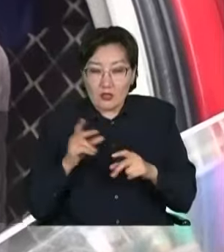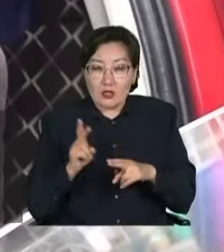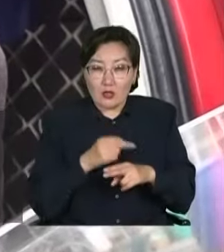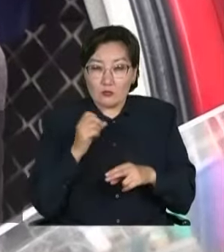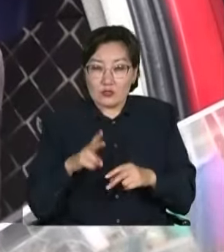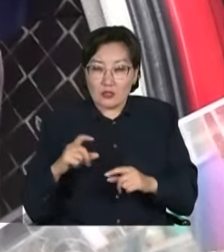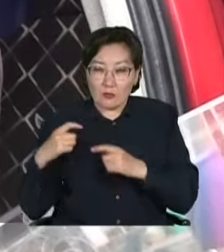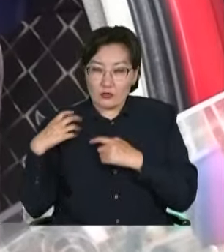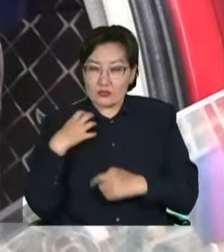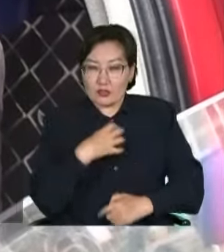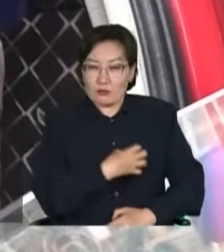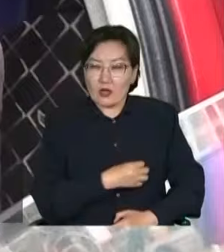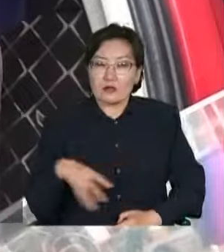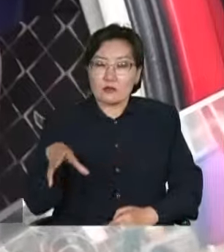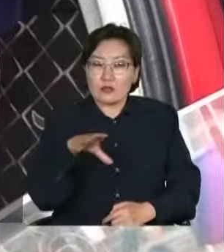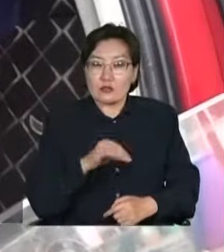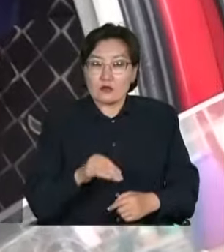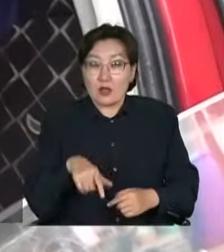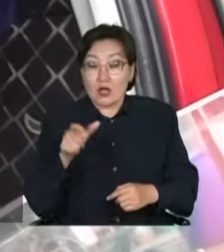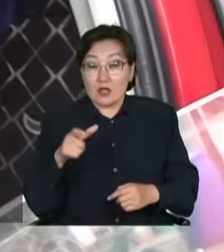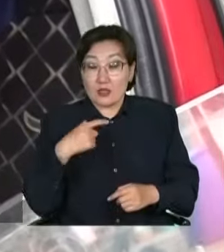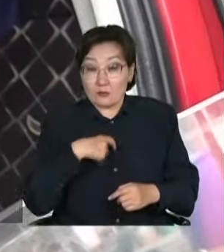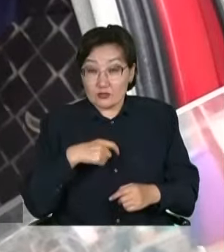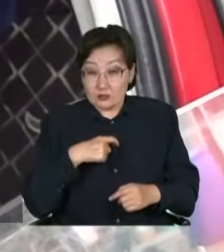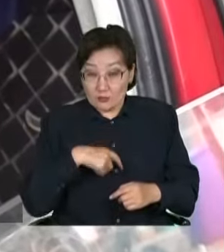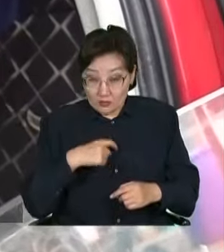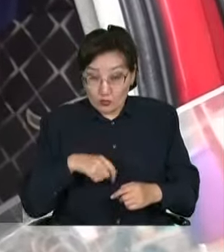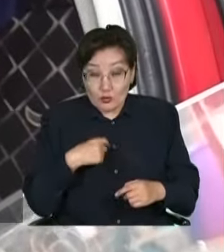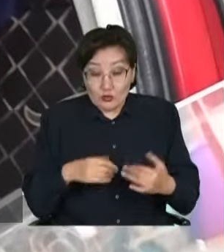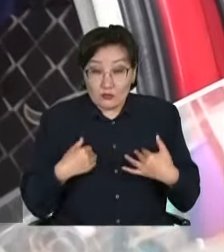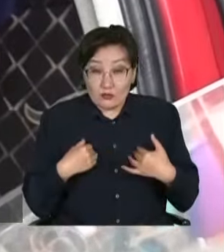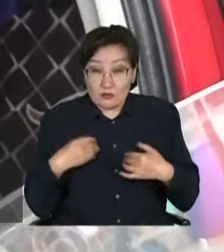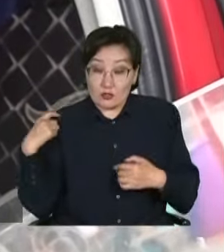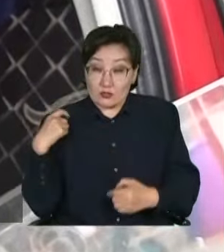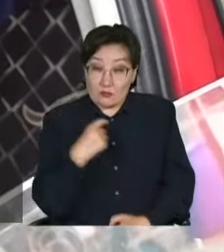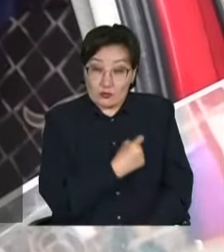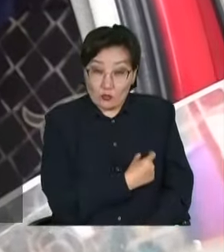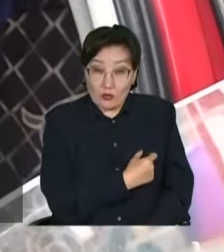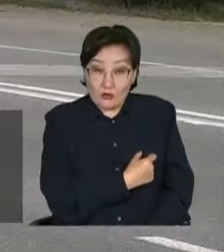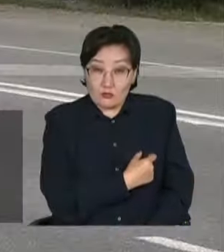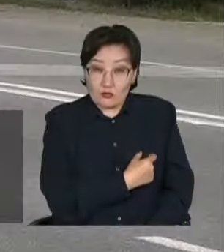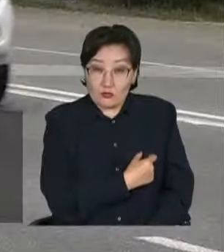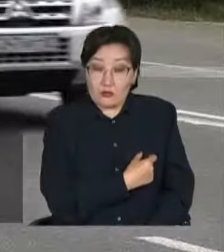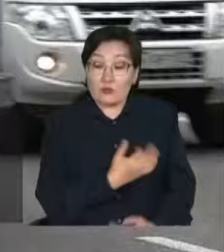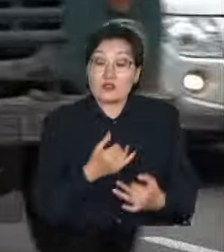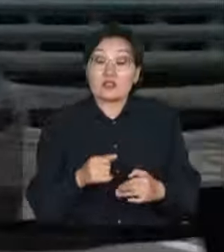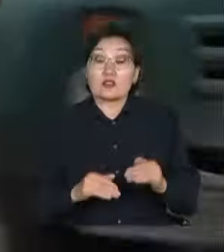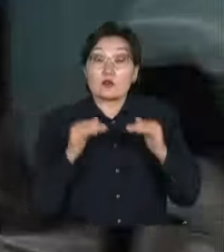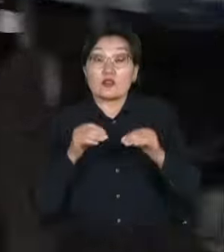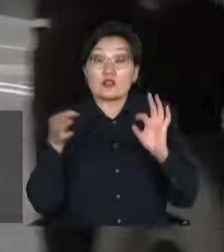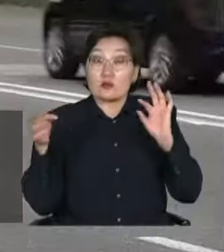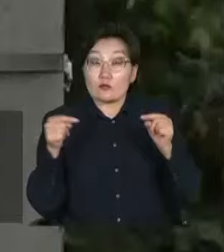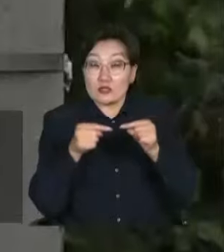белбеуі, оның барлығы, ол адам өз үшін, мен мынаны өзім үшін байлаймын. Отырған кезде рөлге. Жоғары дәлдікпен